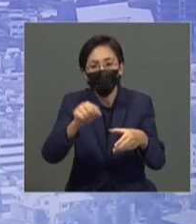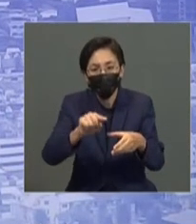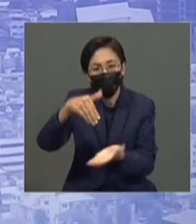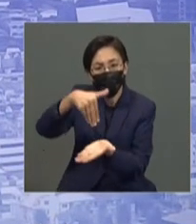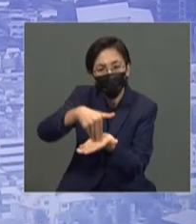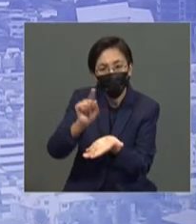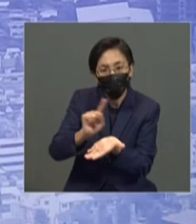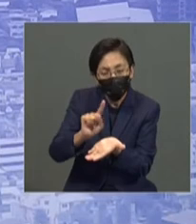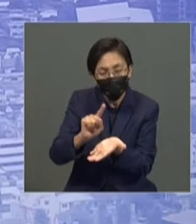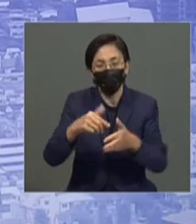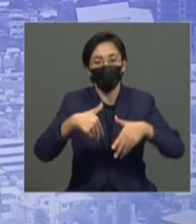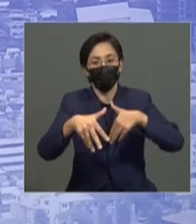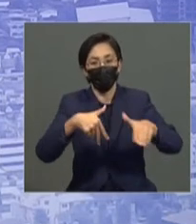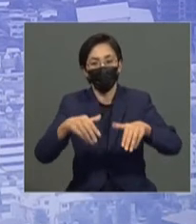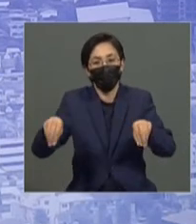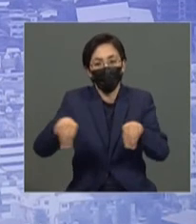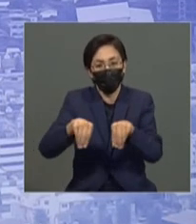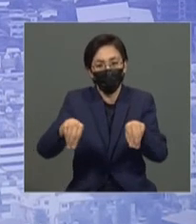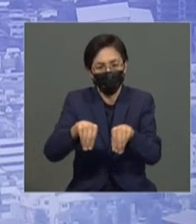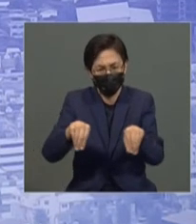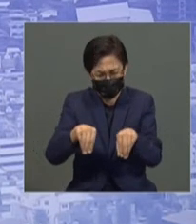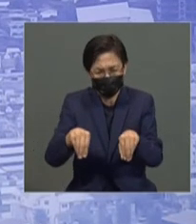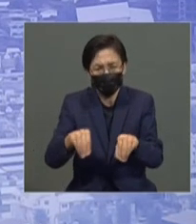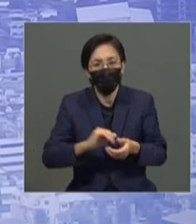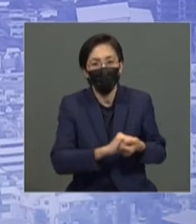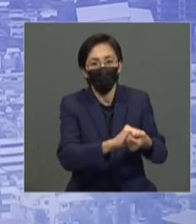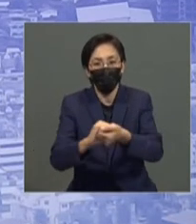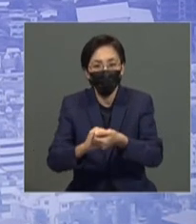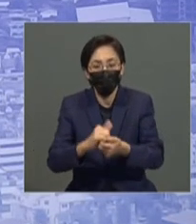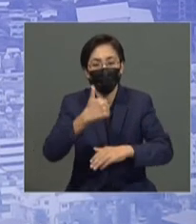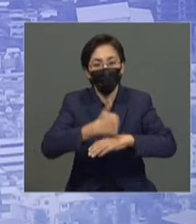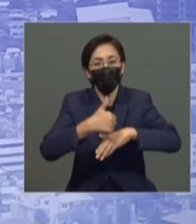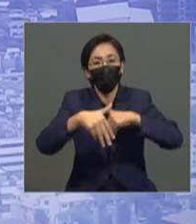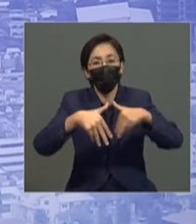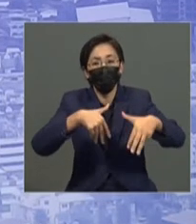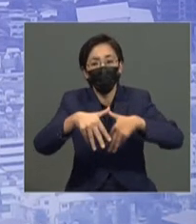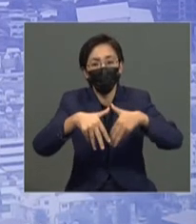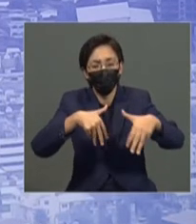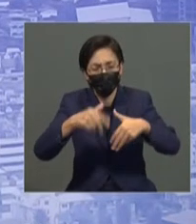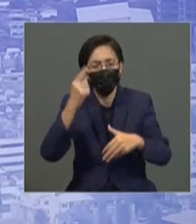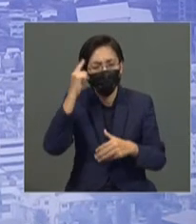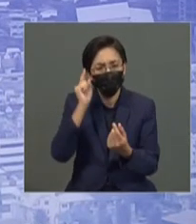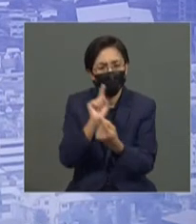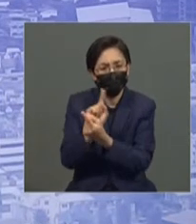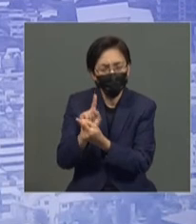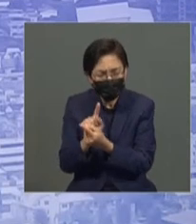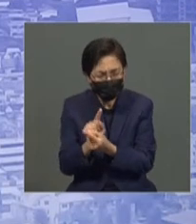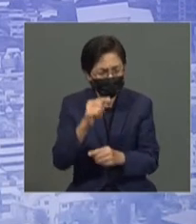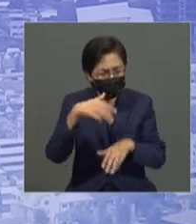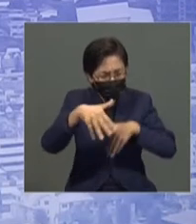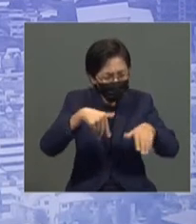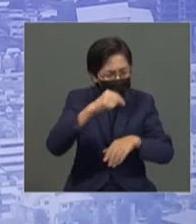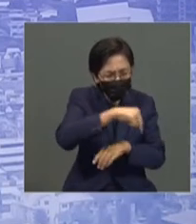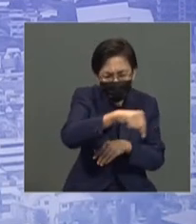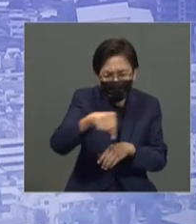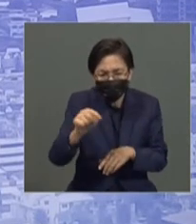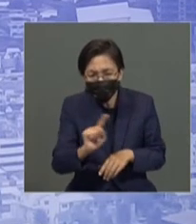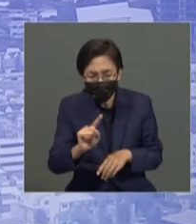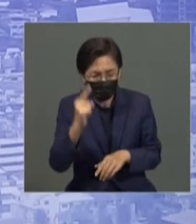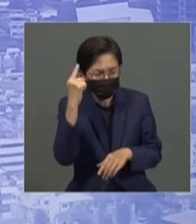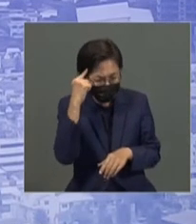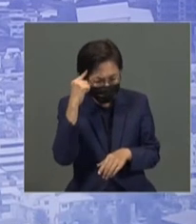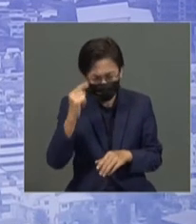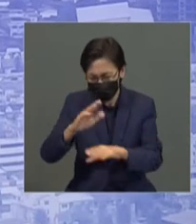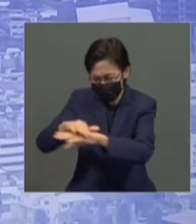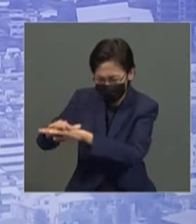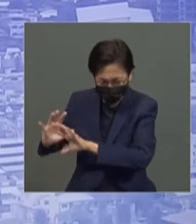ขอความร่วมมือพี่น้องประชาชนในพื้นที่นะคะรวมทั้งผู้นำชุมชนค่ะท่านจะรู้จักพื้นที่ดีที่สุดขอความกรุณาระด